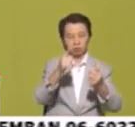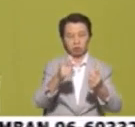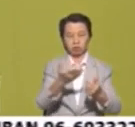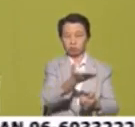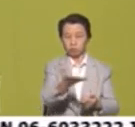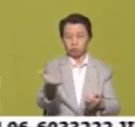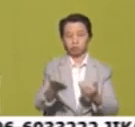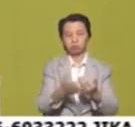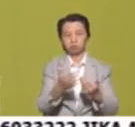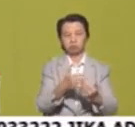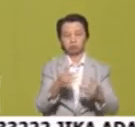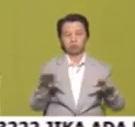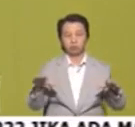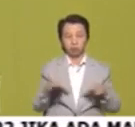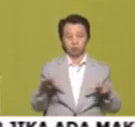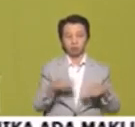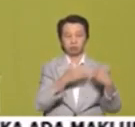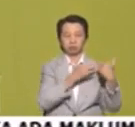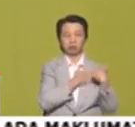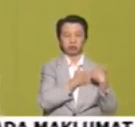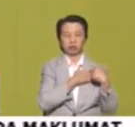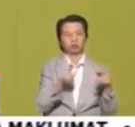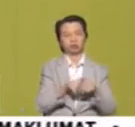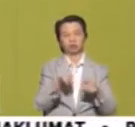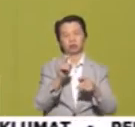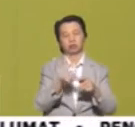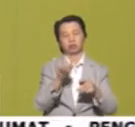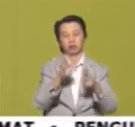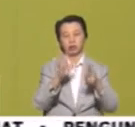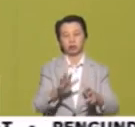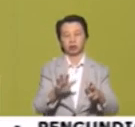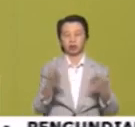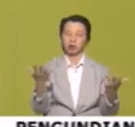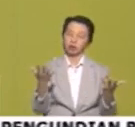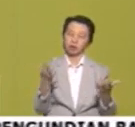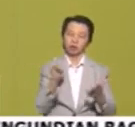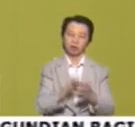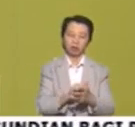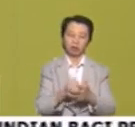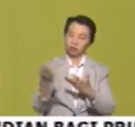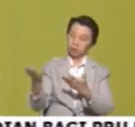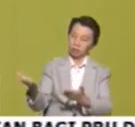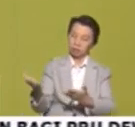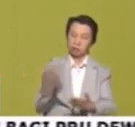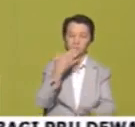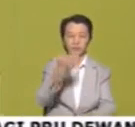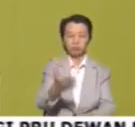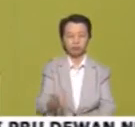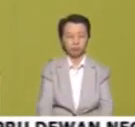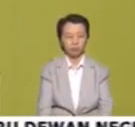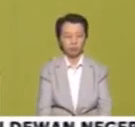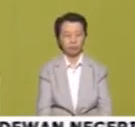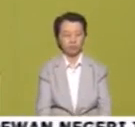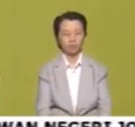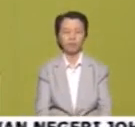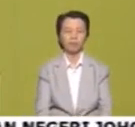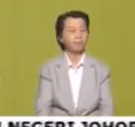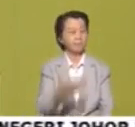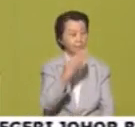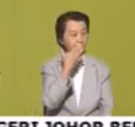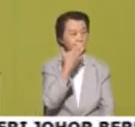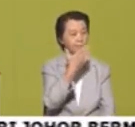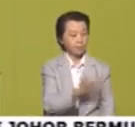mereka melakukan tanggungjawab mereka sebagai pengundi. Saya rasa itu sahaja laporan saya. Kembali kepada Syafiqah. Terima kasih, Syafiqah. Terima